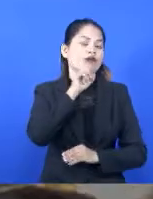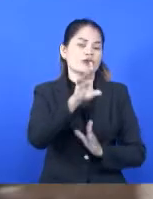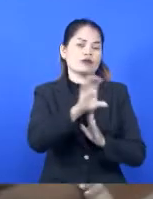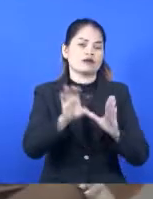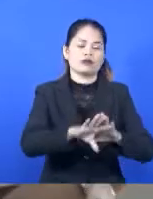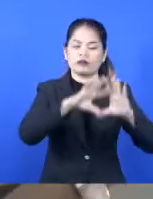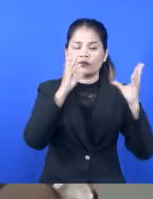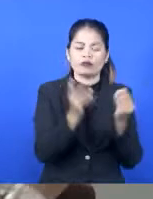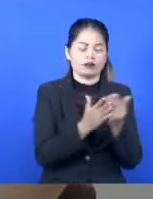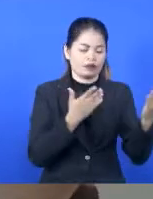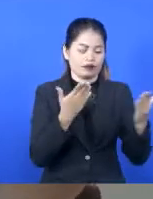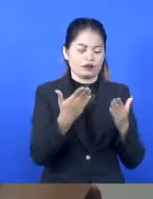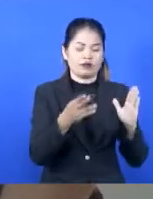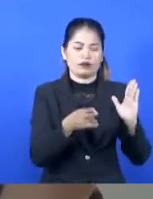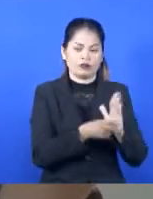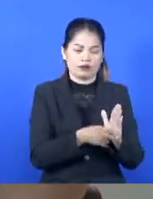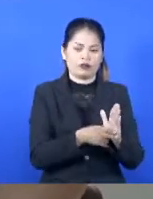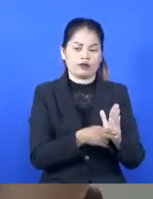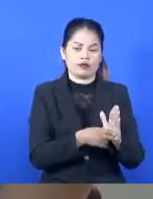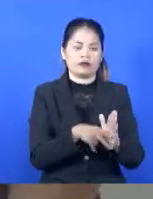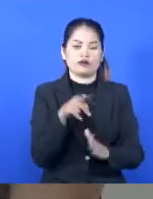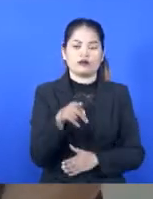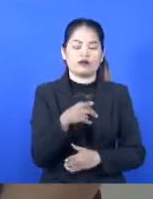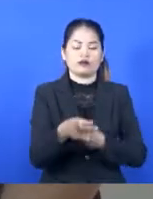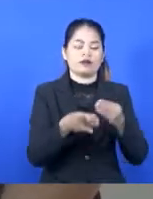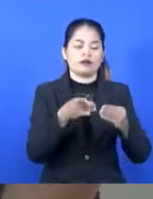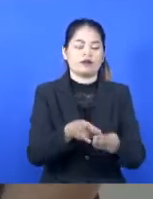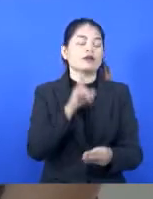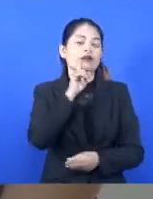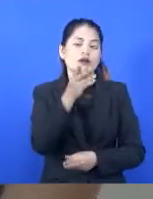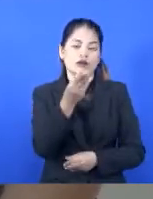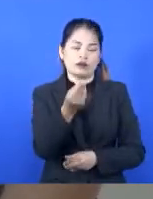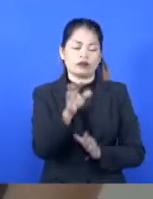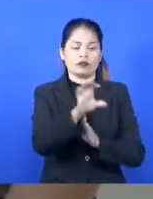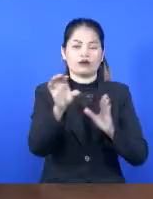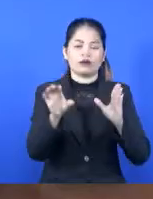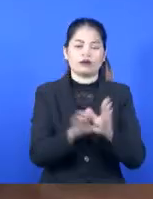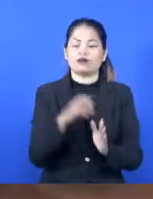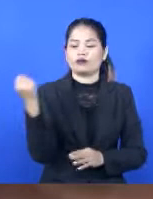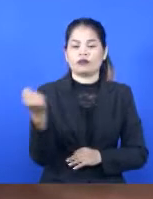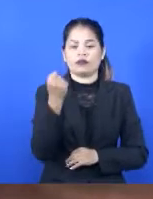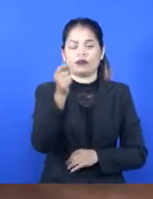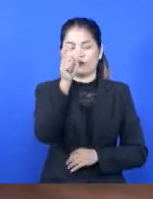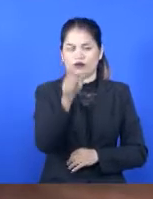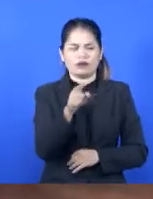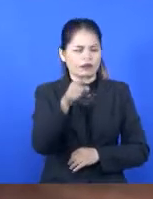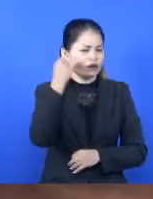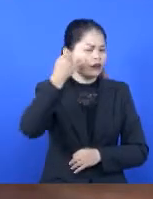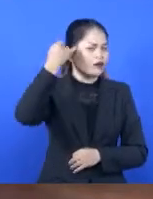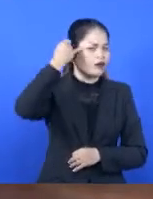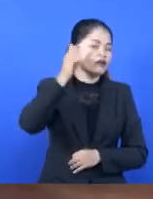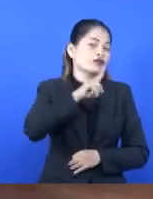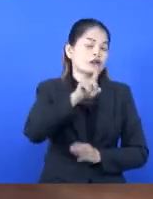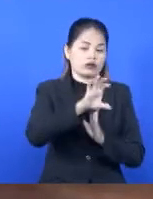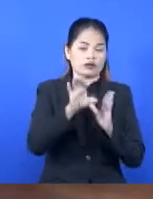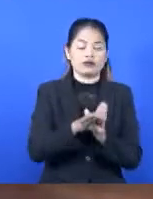ត្យលទ្ធភាពនៃការពន្លាតទៅលើបទល្មើសនៃការសម្អាតប្រាក់និងហិរញ្ញប្បទានភេរវកម្មប្រឆាំងទៅនឹងជនសង្ស័យនៅក្នុងករណីរកឃើ